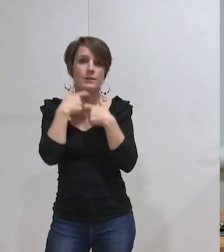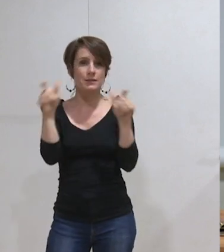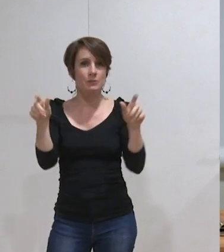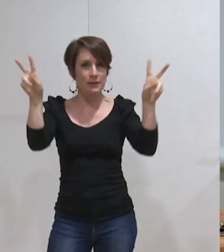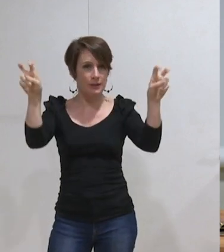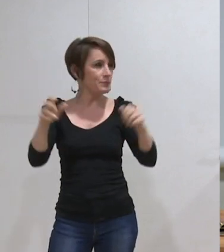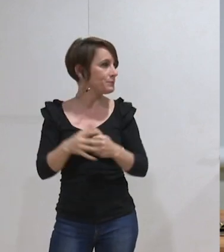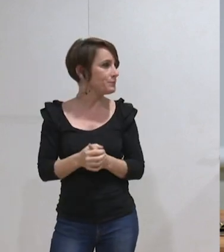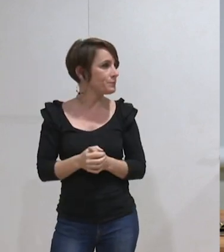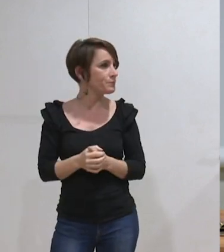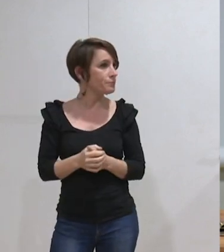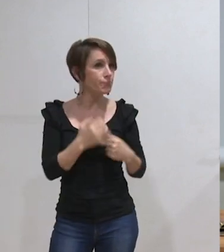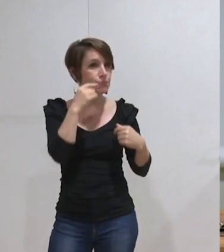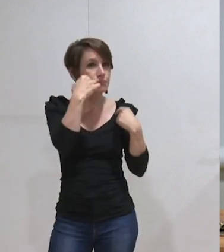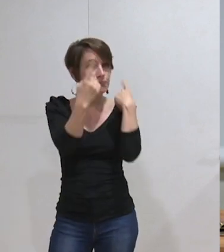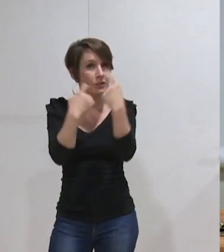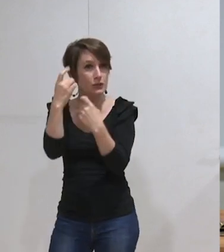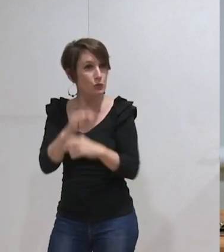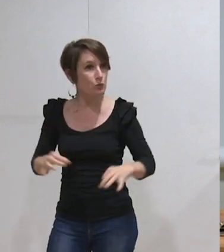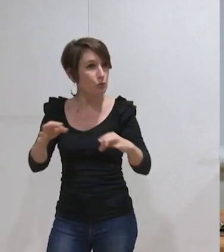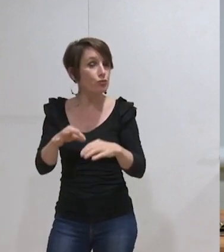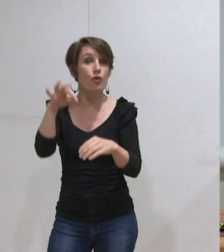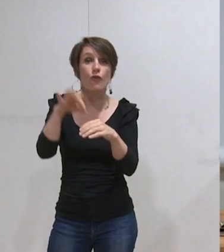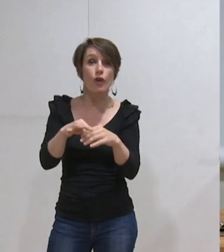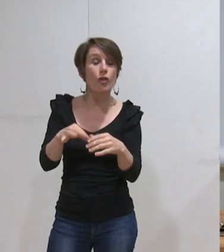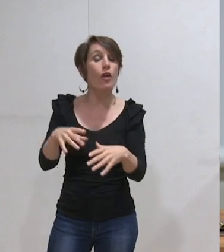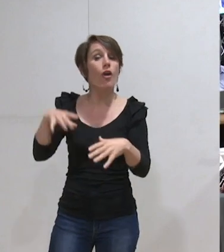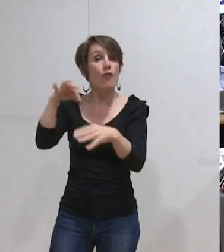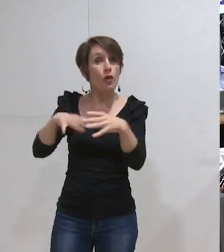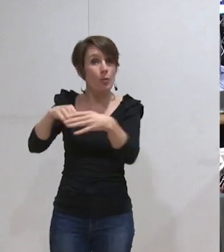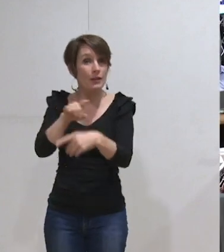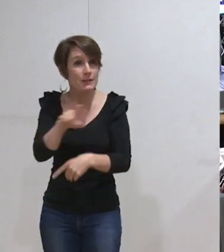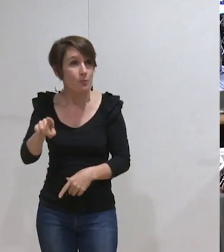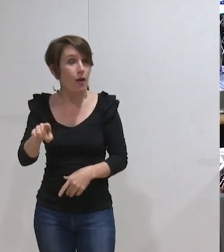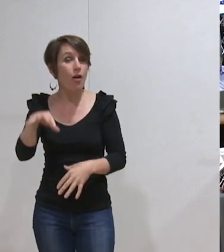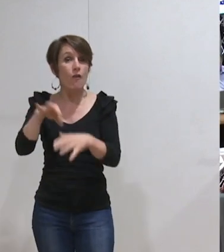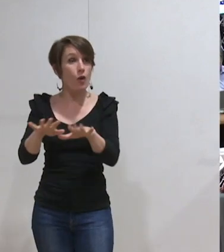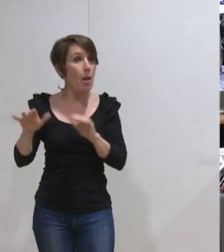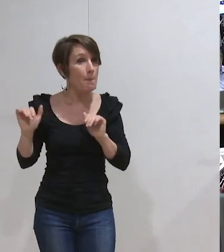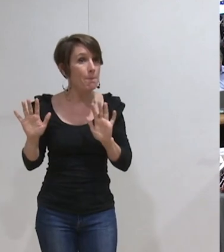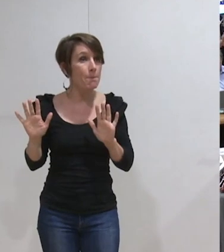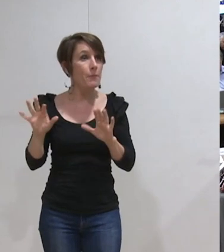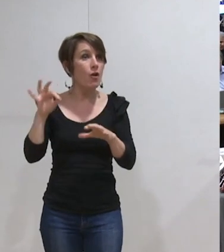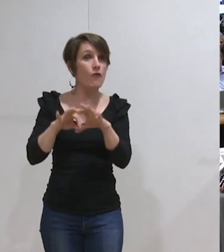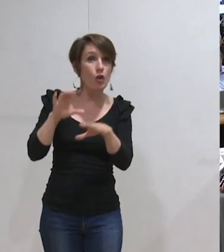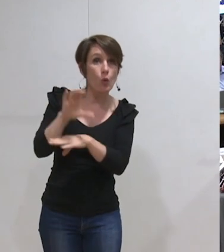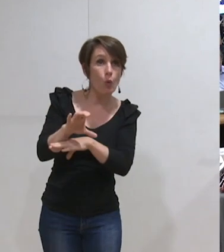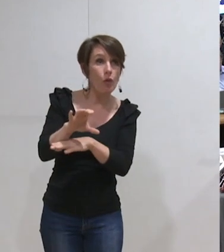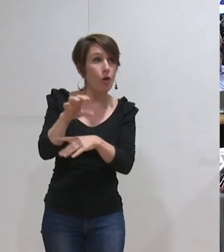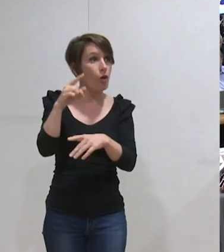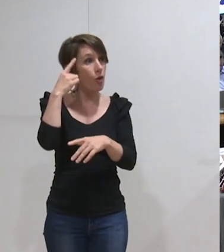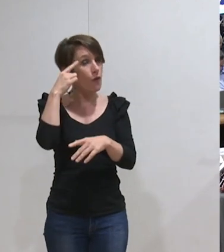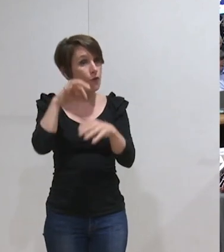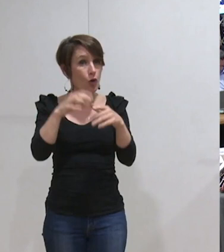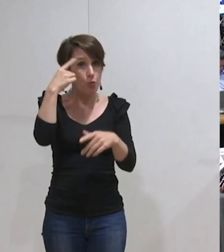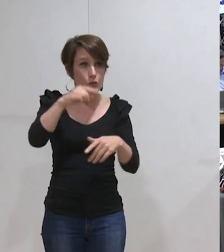l'accessibilité pas de question je le mets au voix qui ne prend pas part au vote qui s'abstient qui est contre